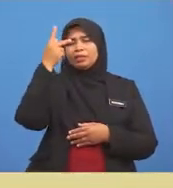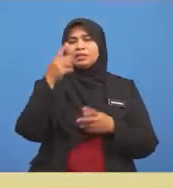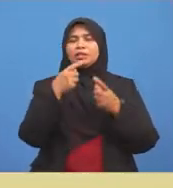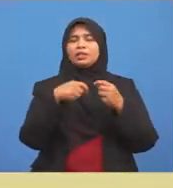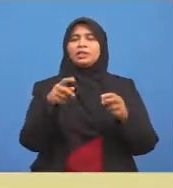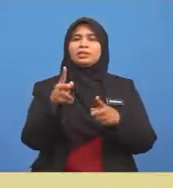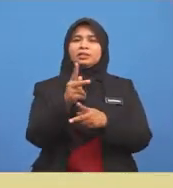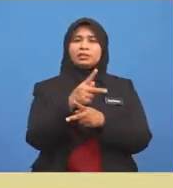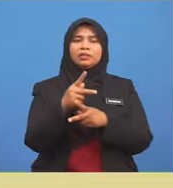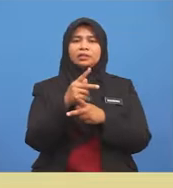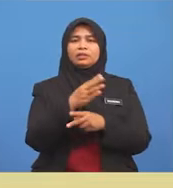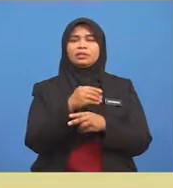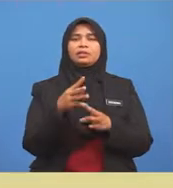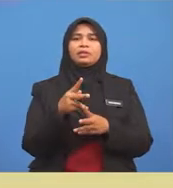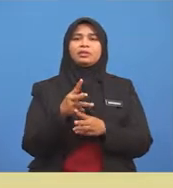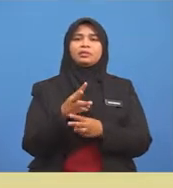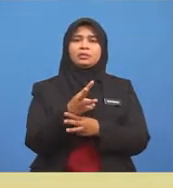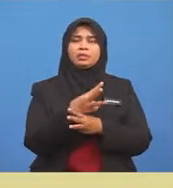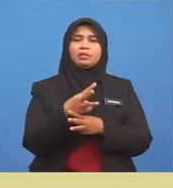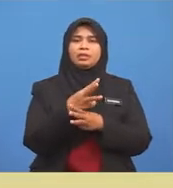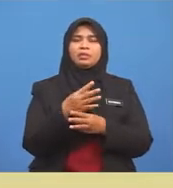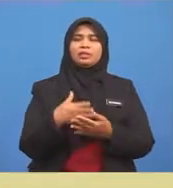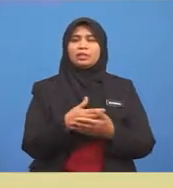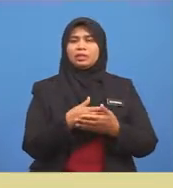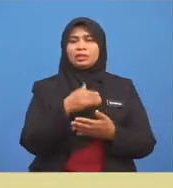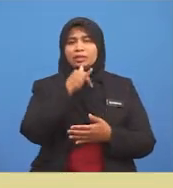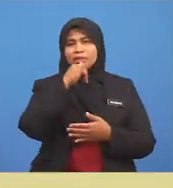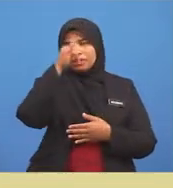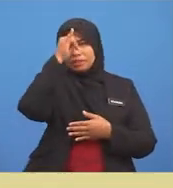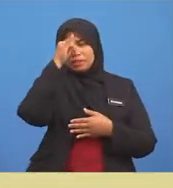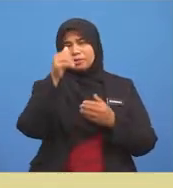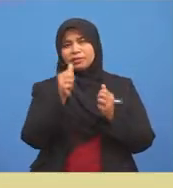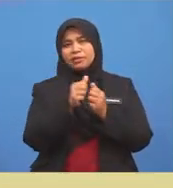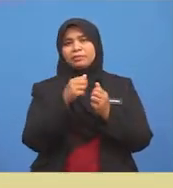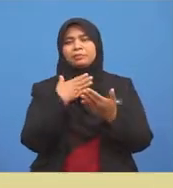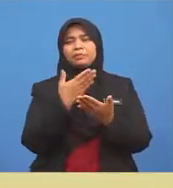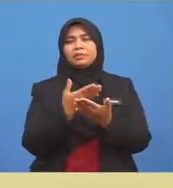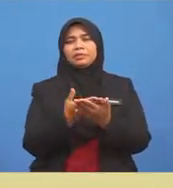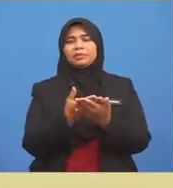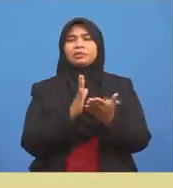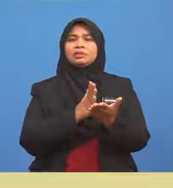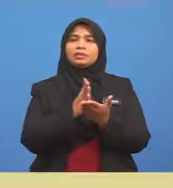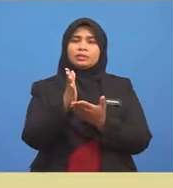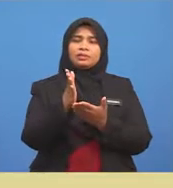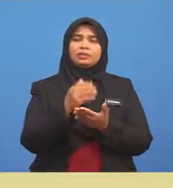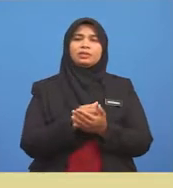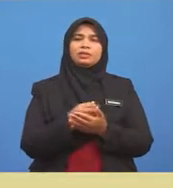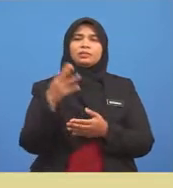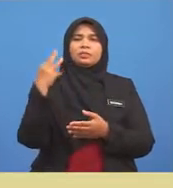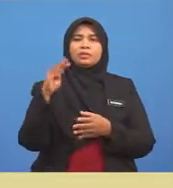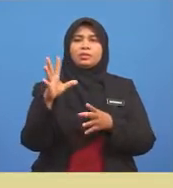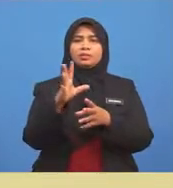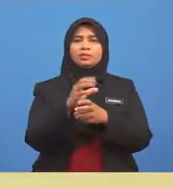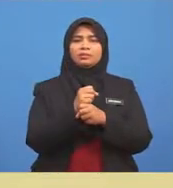telah menjaga dan memelihara anak yatim tersebut dengan baik. Seterusnya,